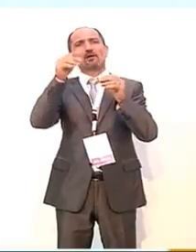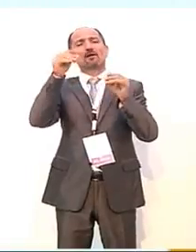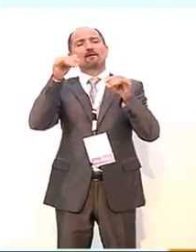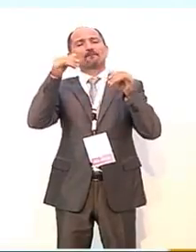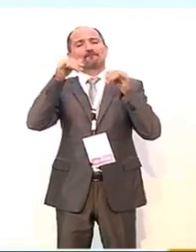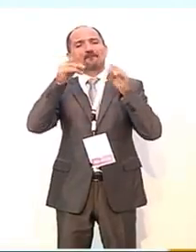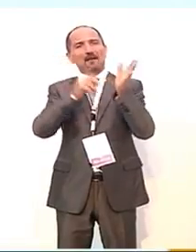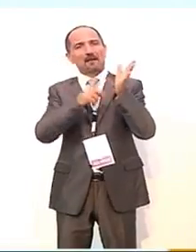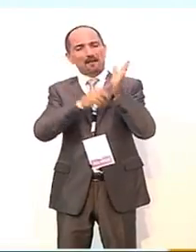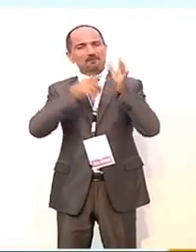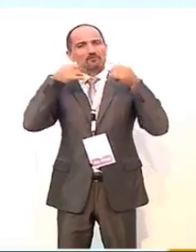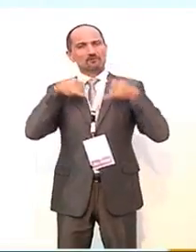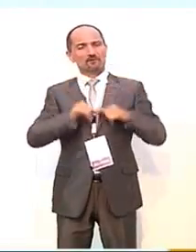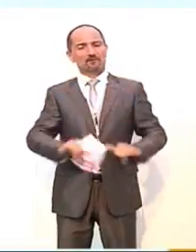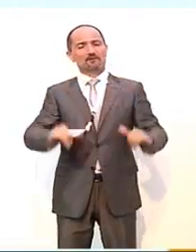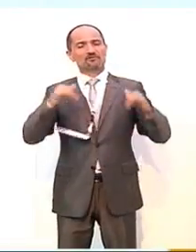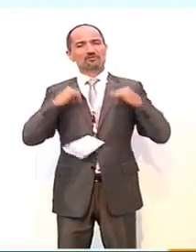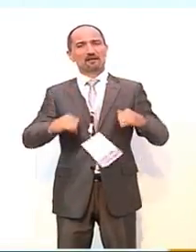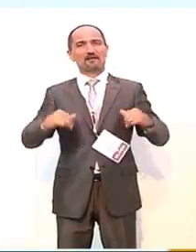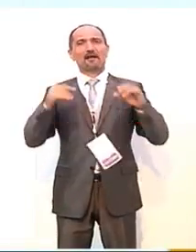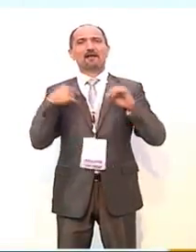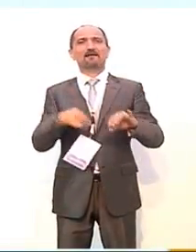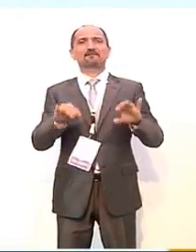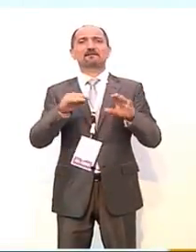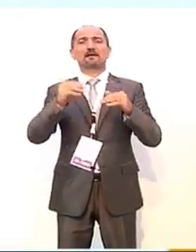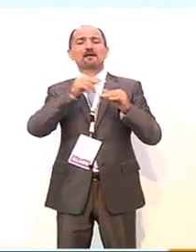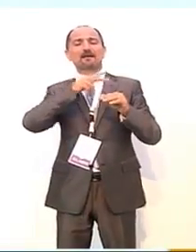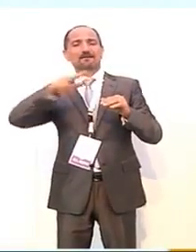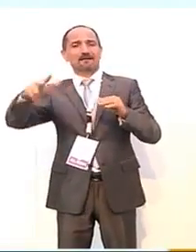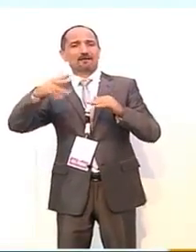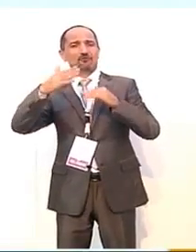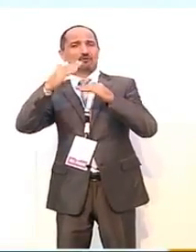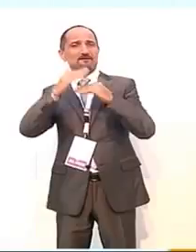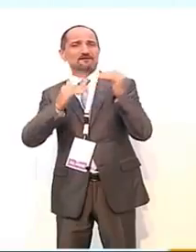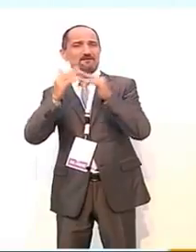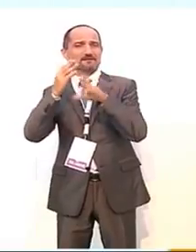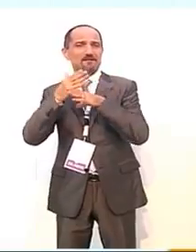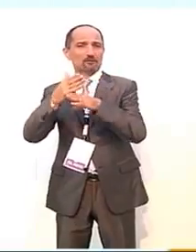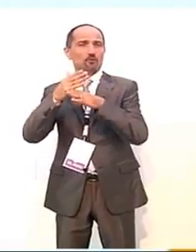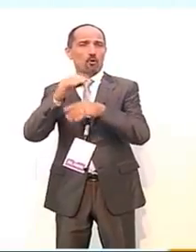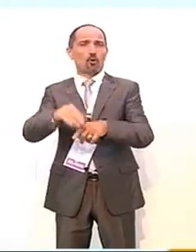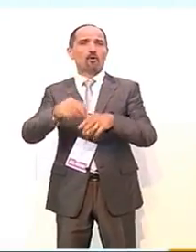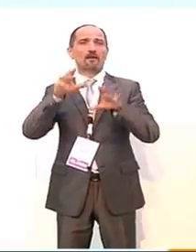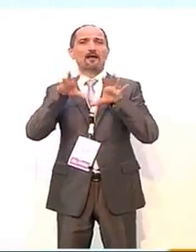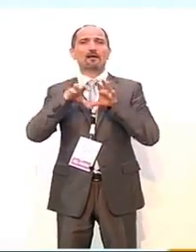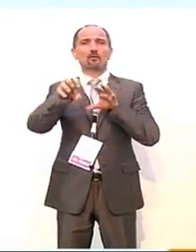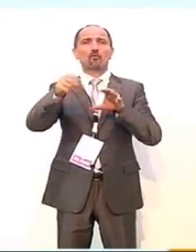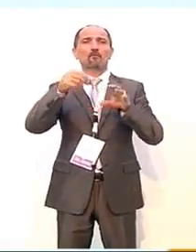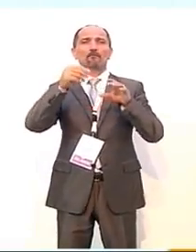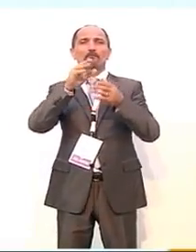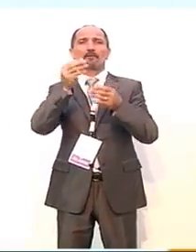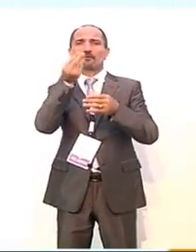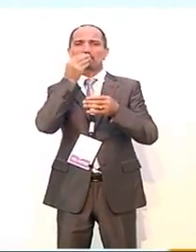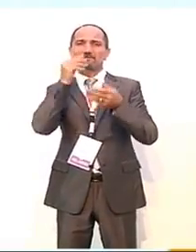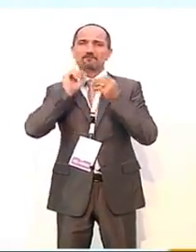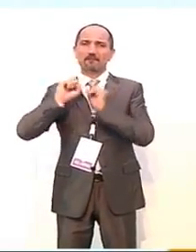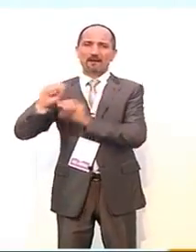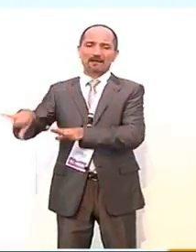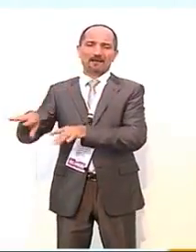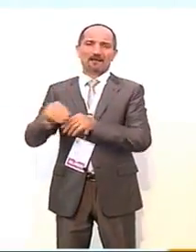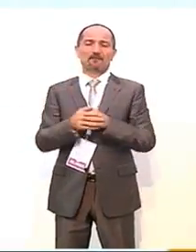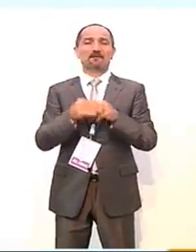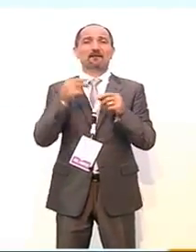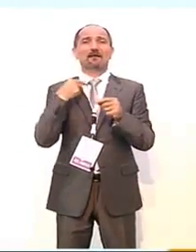soli temperato, lo ius culturae, il terzo settore, il recupero degli sprechi alimentari, la prima misura